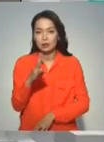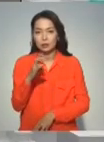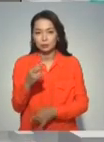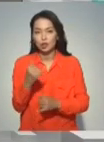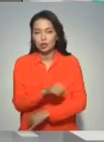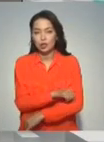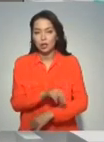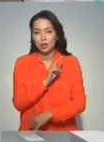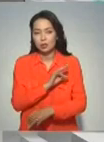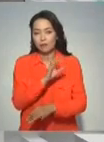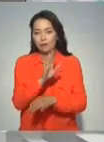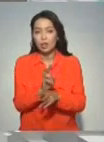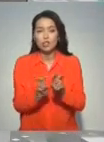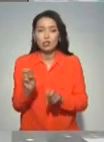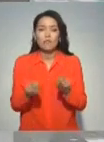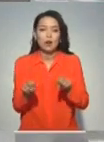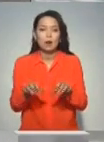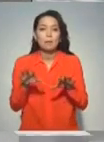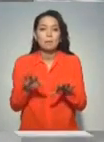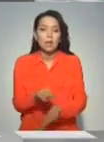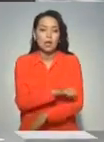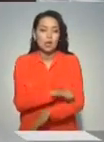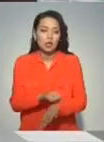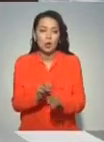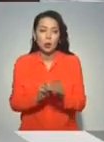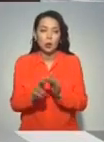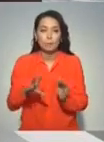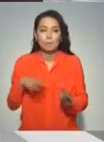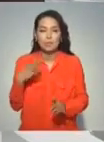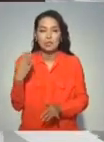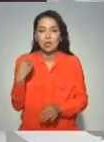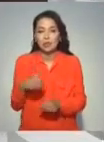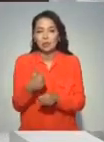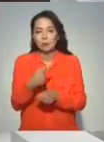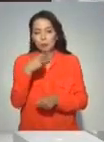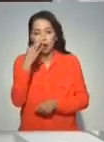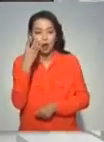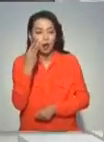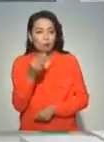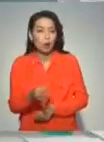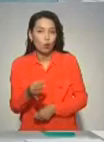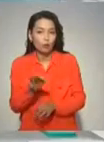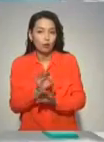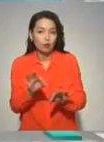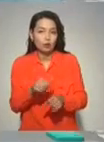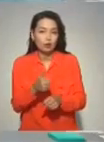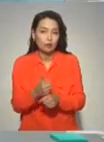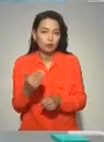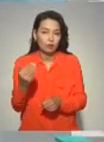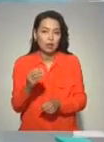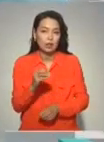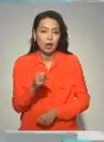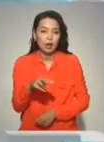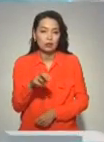пограничная служба ведомства ищет возможное место пересечения. Экс-начальником департамента полиции Алматинской области рассказал ее глава